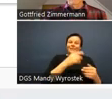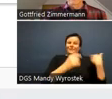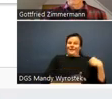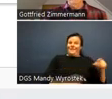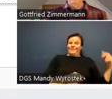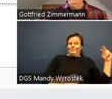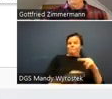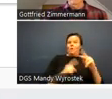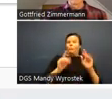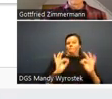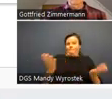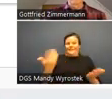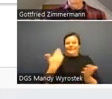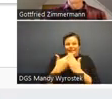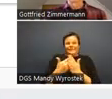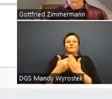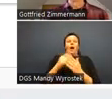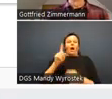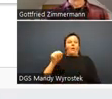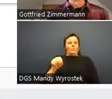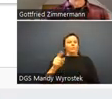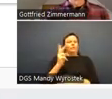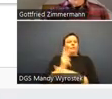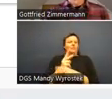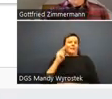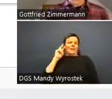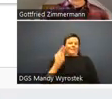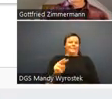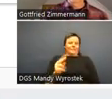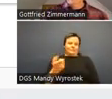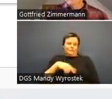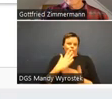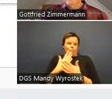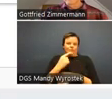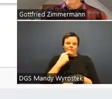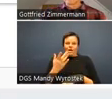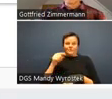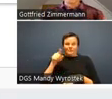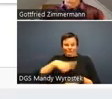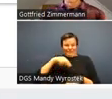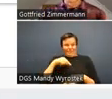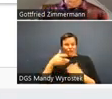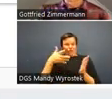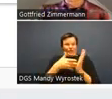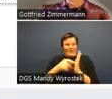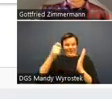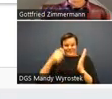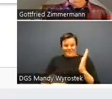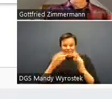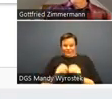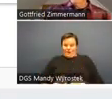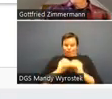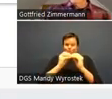Fall barrierefrei sein, diese Drucklayout-Ansicht. Es gibt daneben noch andere Ansichten, die sind manchmal